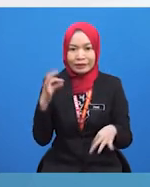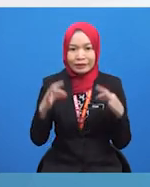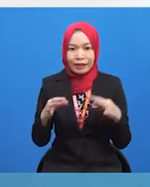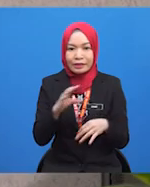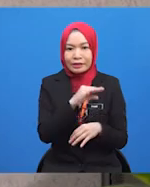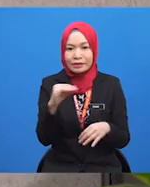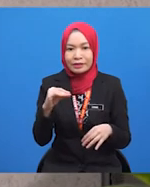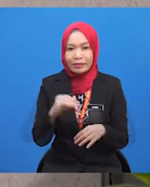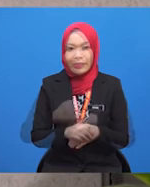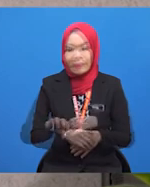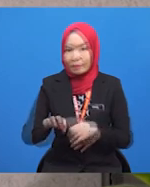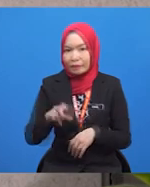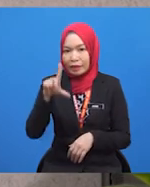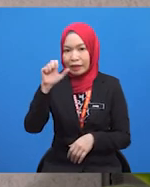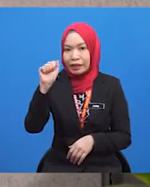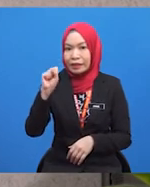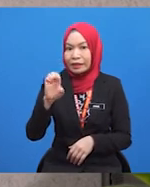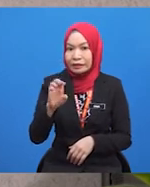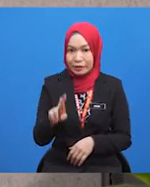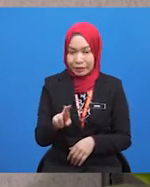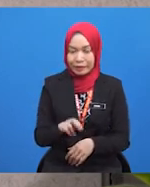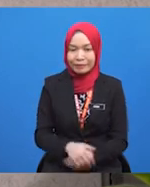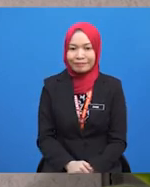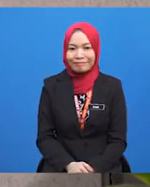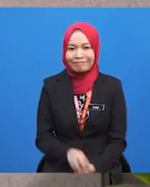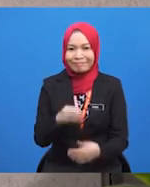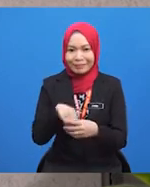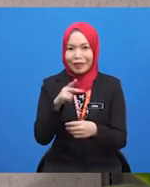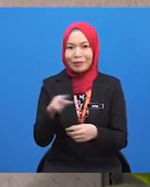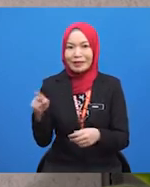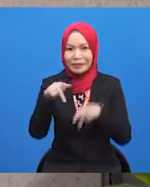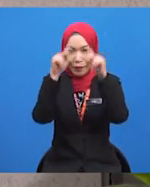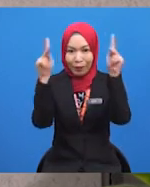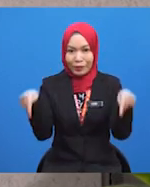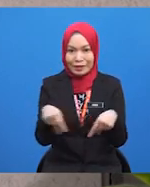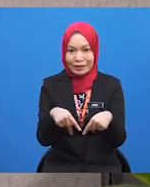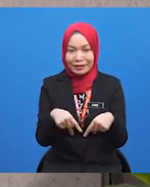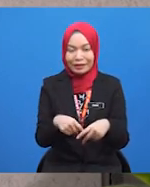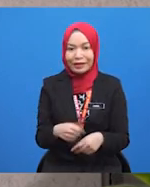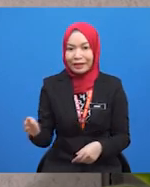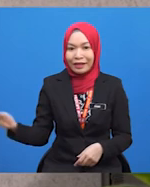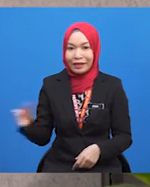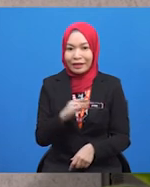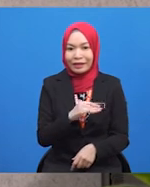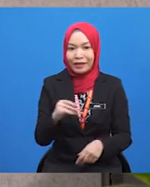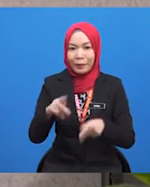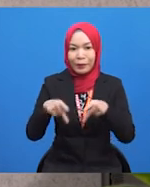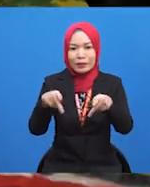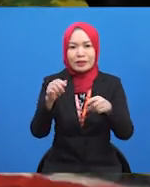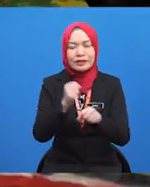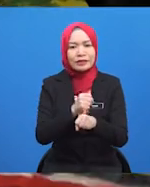option. Baiklah murid-murid, dalam penghasilan poster, peralatan dan proses kerja amat